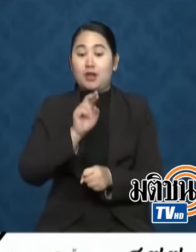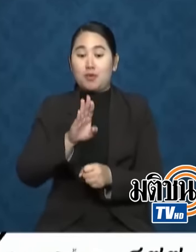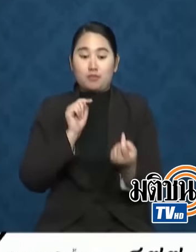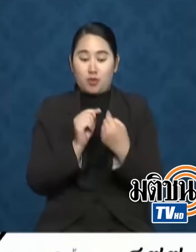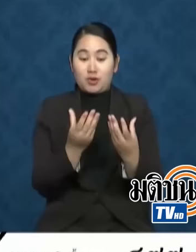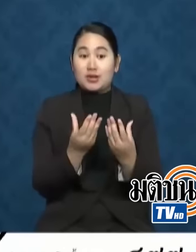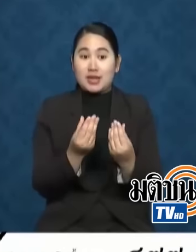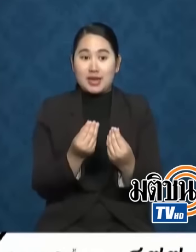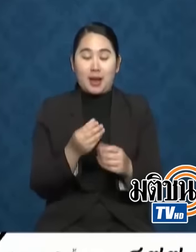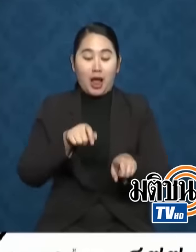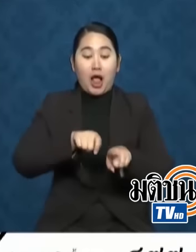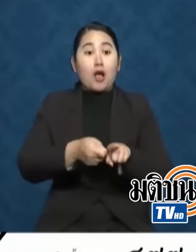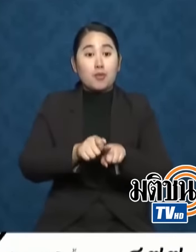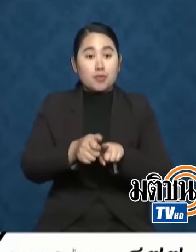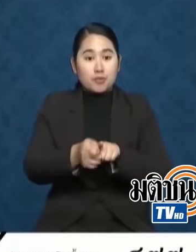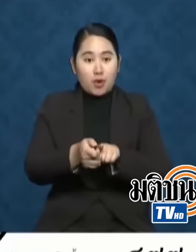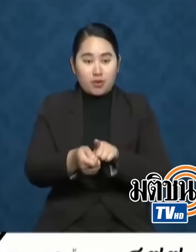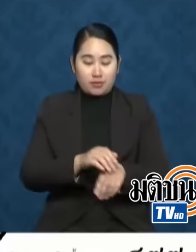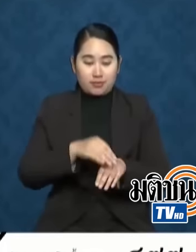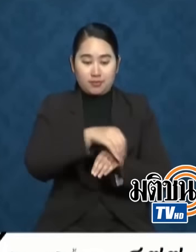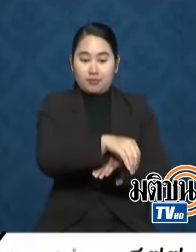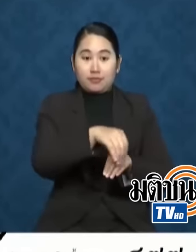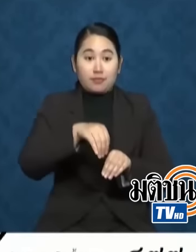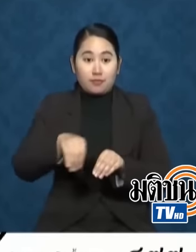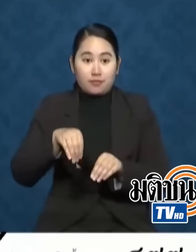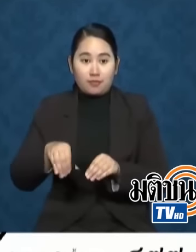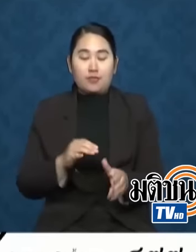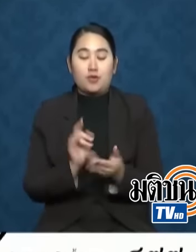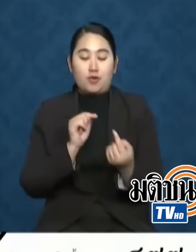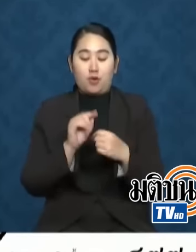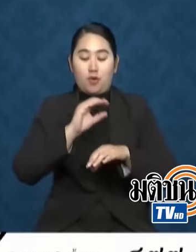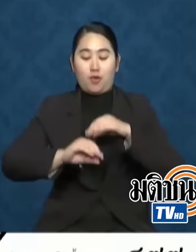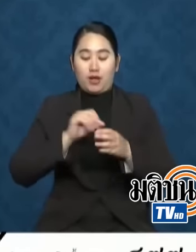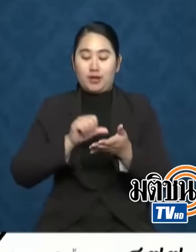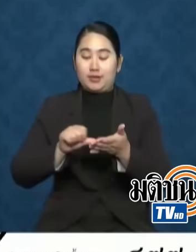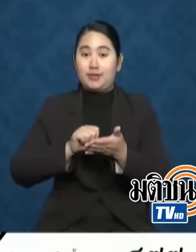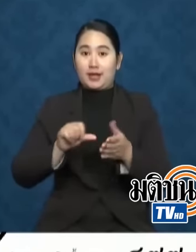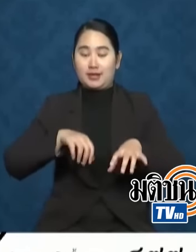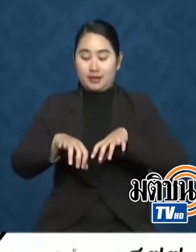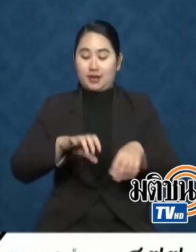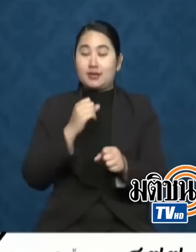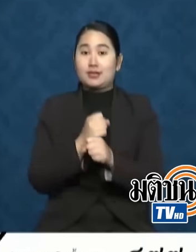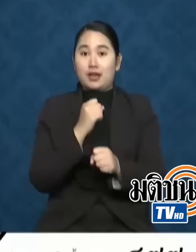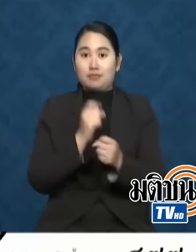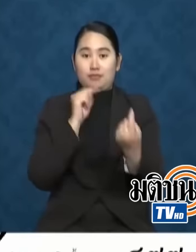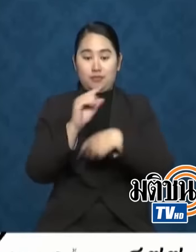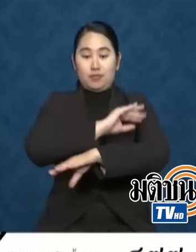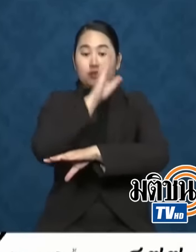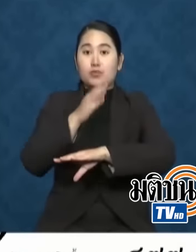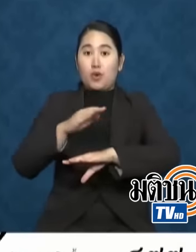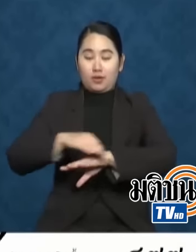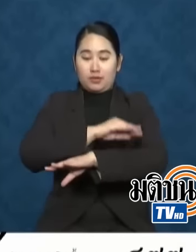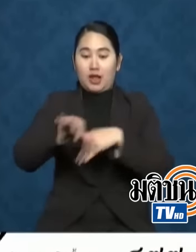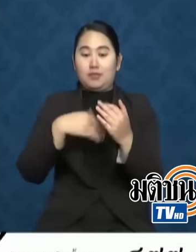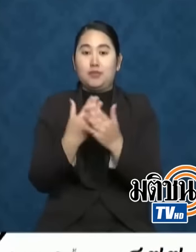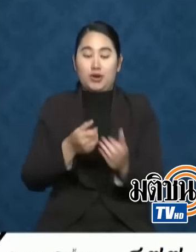ข้าวโพดอาหารสัตว์ภายใต้มาตรการเขตเศรษฐกิจจัดทำโครงการปรับเปลี่ยนการปลูกข้าวโพดเลี้ยงสัตว์ในพื้นที่สูงทั้งหมดทำการเกษ